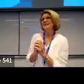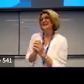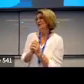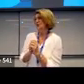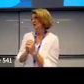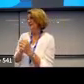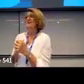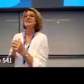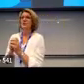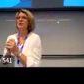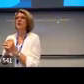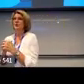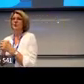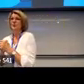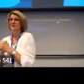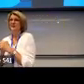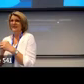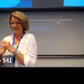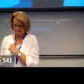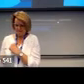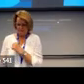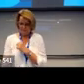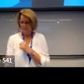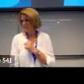On utilise quelque chose, là, mais est-ce qu'on y contribue?